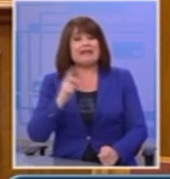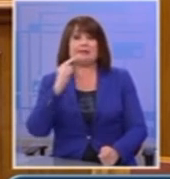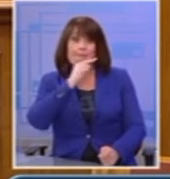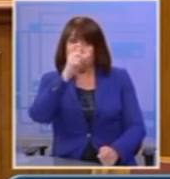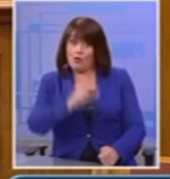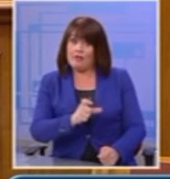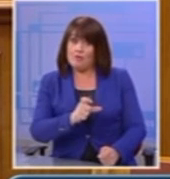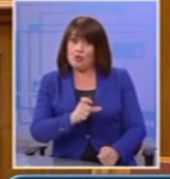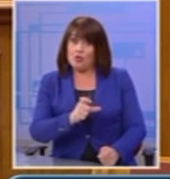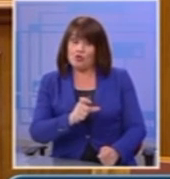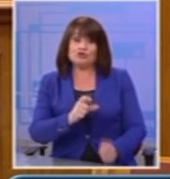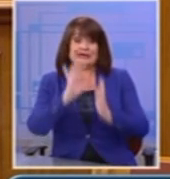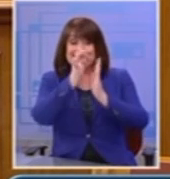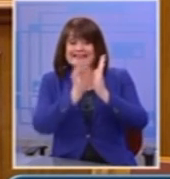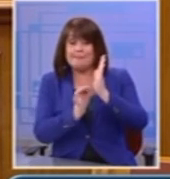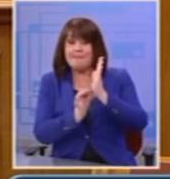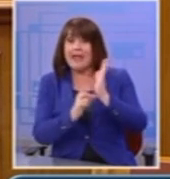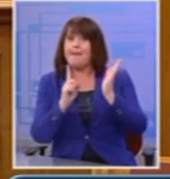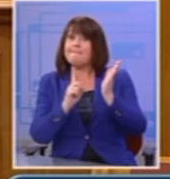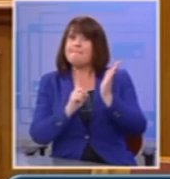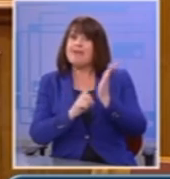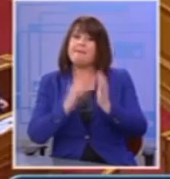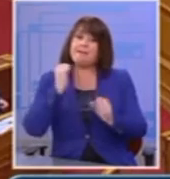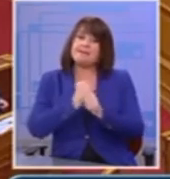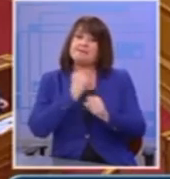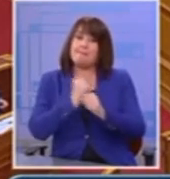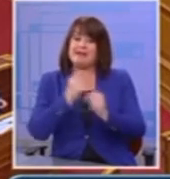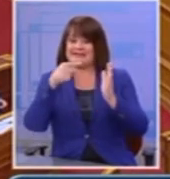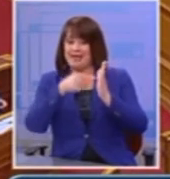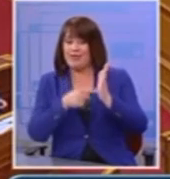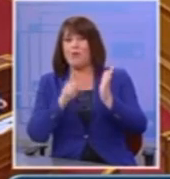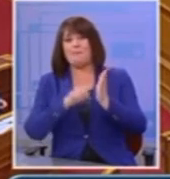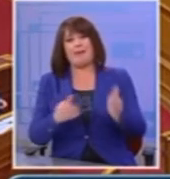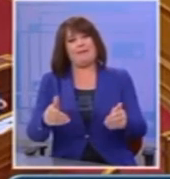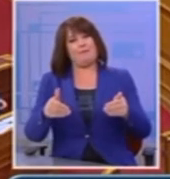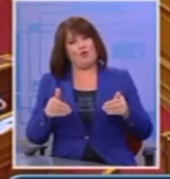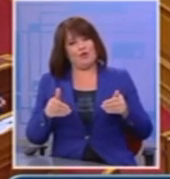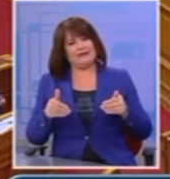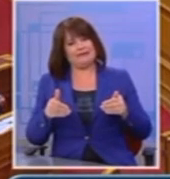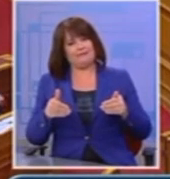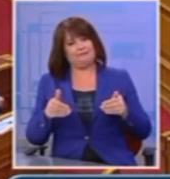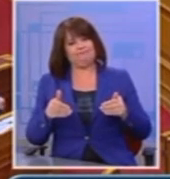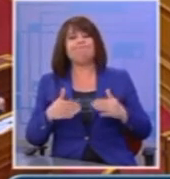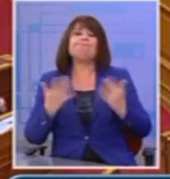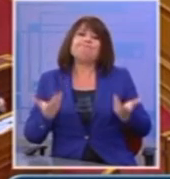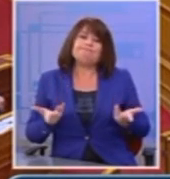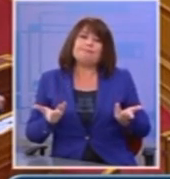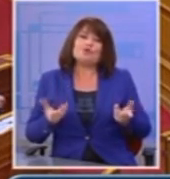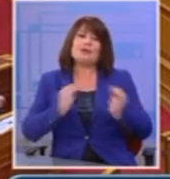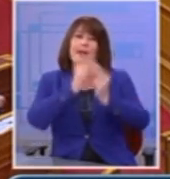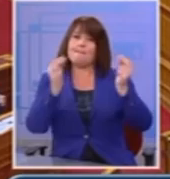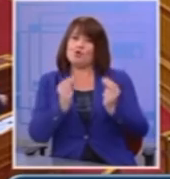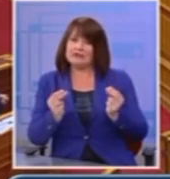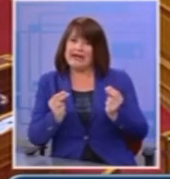Πρωθυπουργέ, σε ποια σημεία θα πρέπει να επιμείνετε και πού θα πρέπει να υποχωρήσετε προκειμένου να